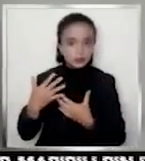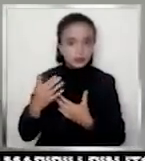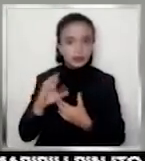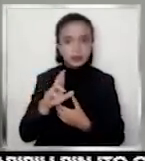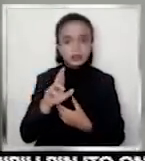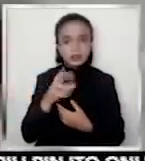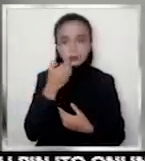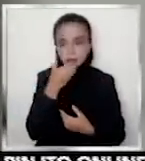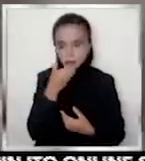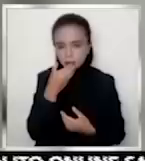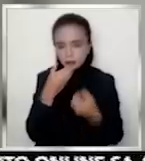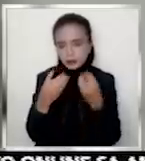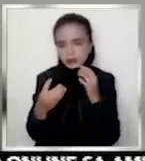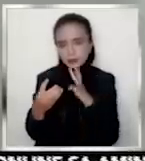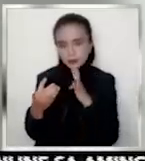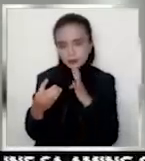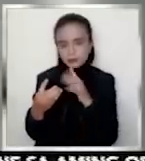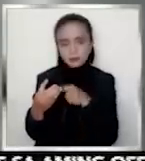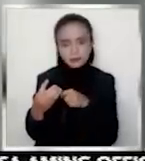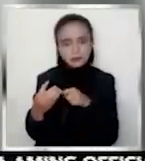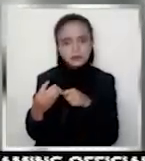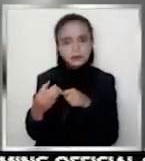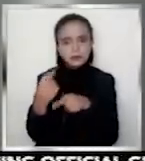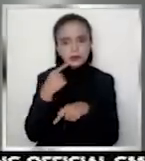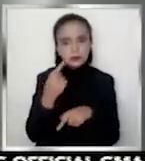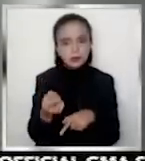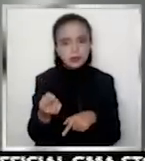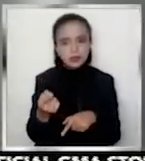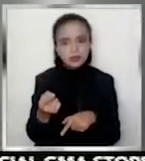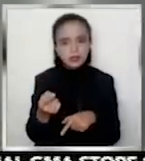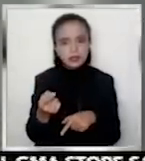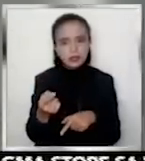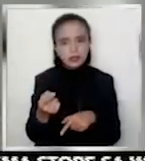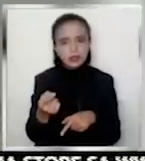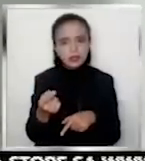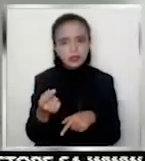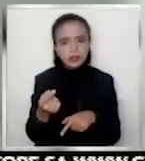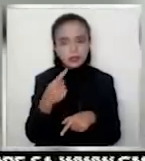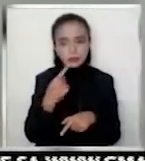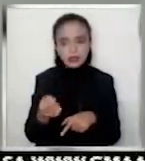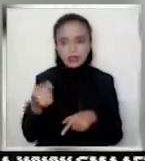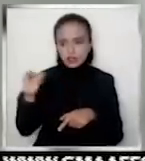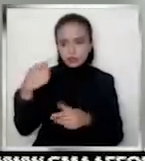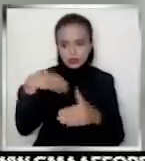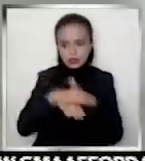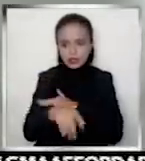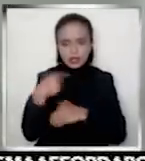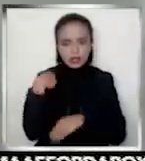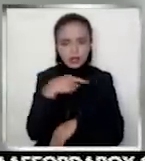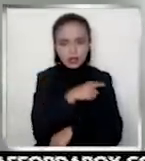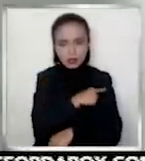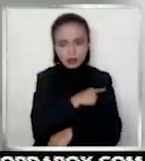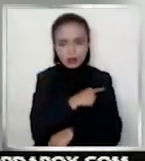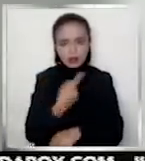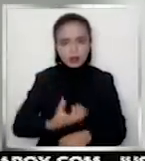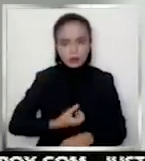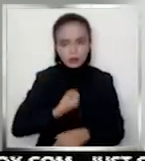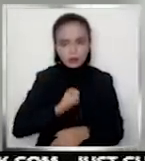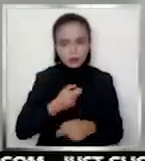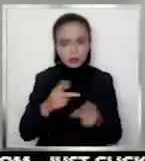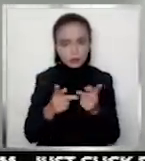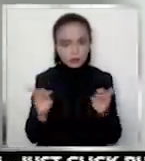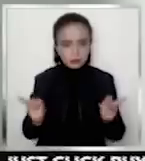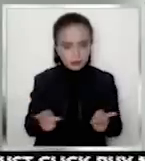na sinasabing napalayo tayo at pumapasok daw tayo sa kanilang teritoryo. Pero sagot naman ang ating mga magigiting na